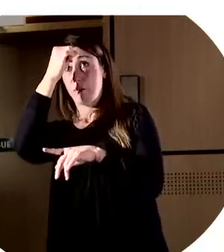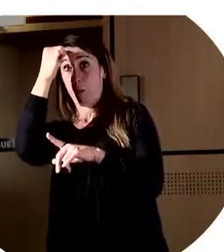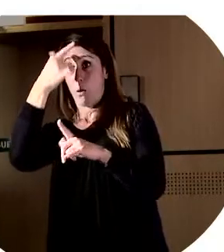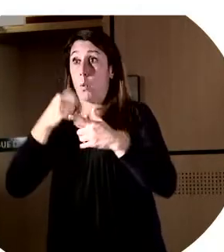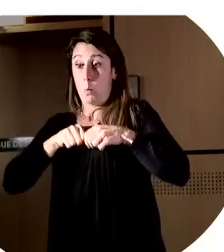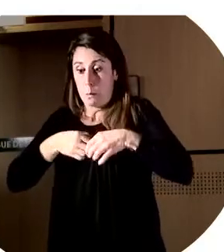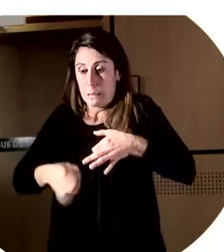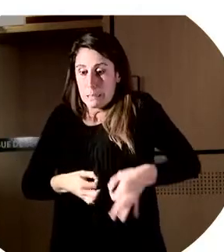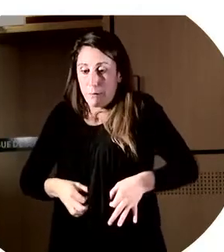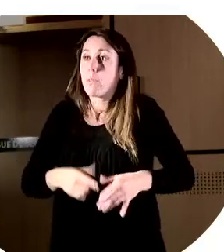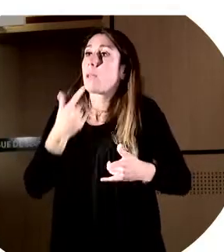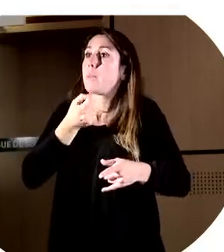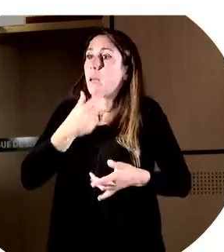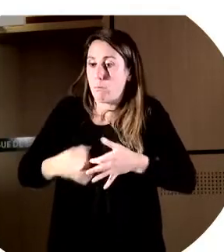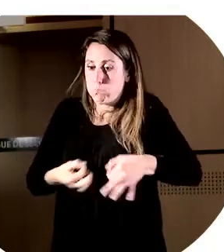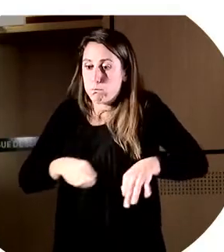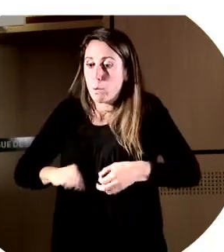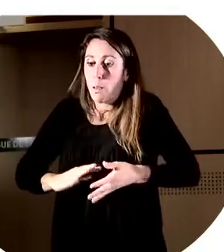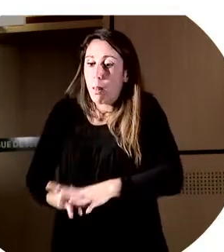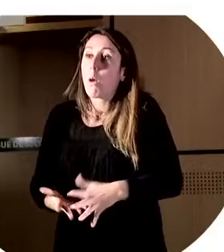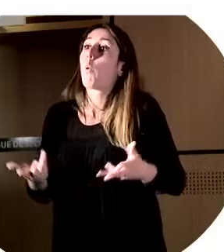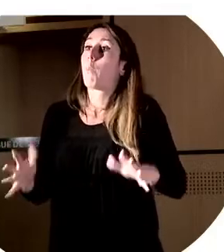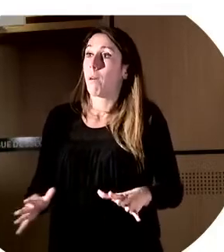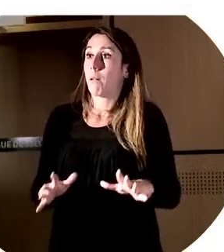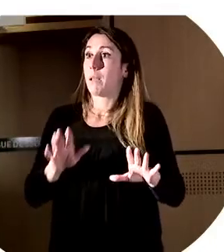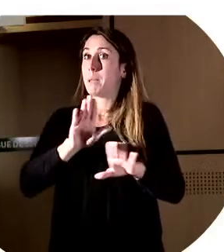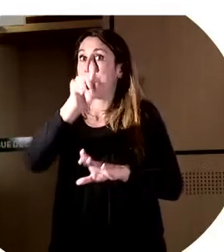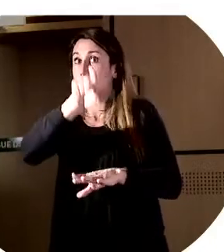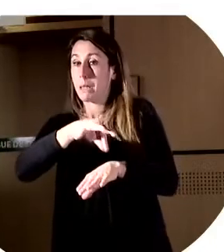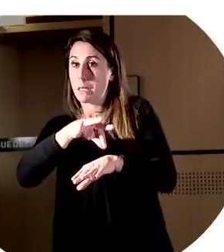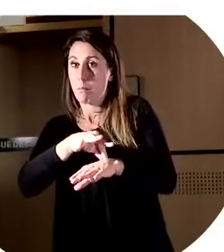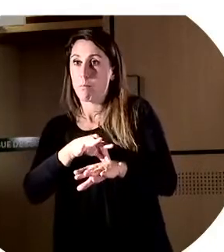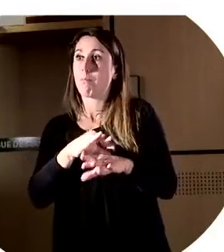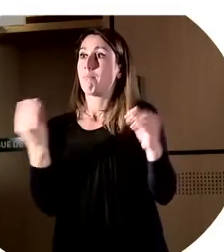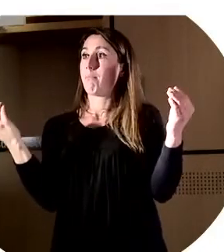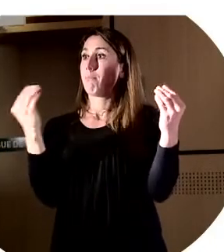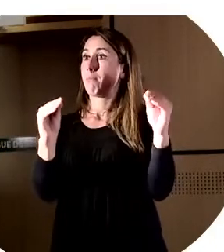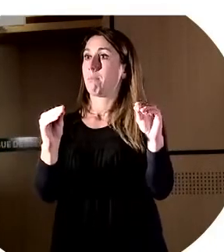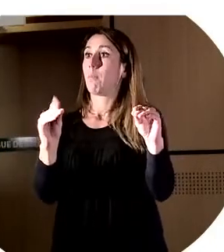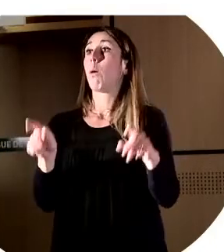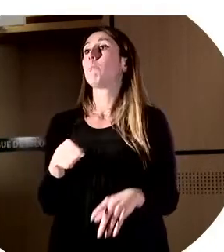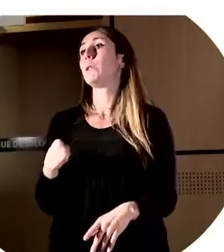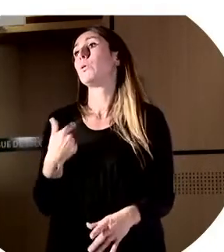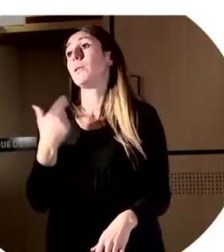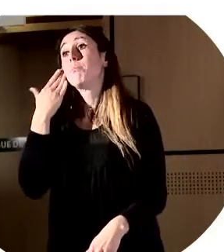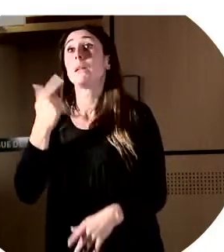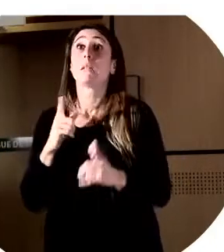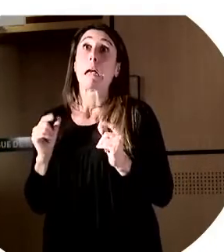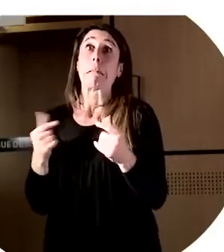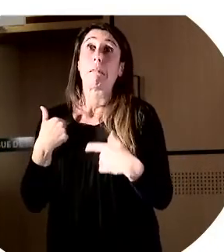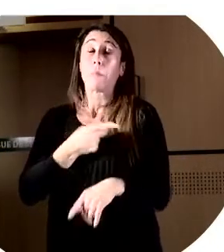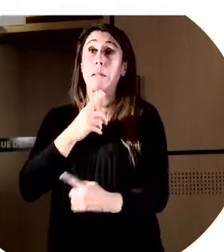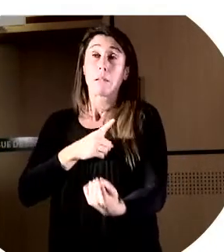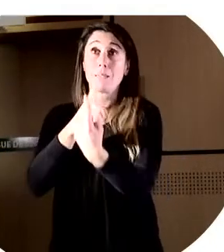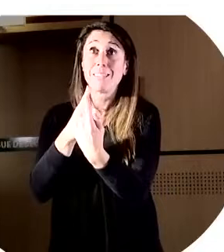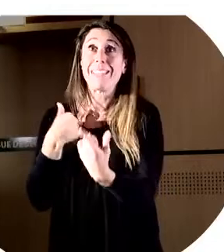pharmacocinétiques. Bien entendu, quand le patient arrive chez son médecin ou chez son pharmacien, il n'arrive pas avec ses paramètres. Donc la